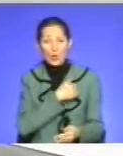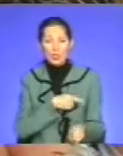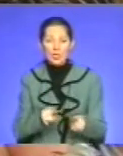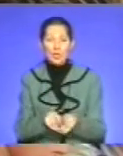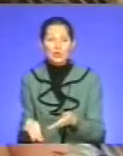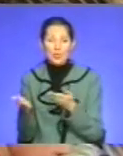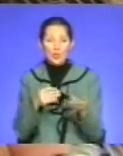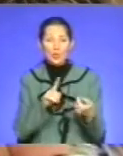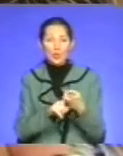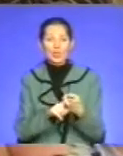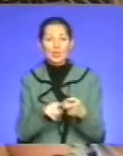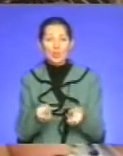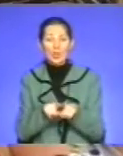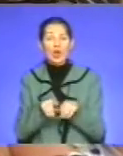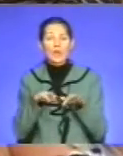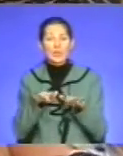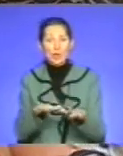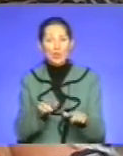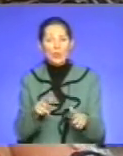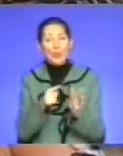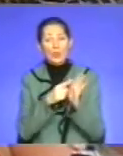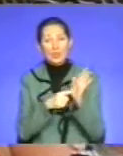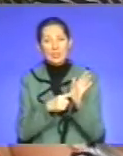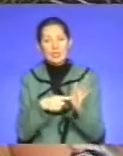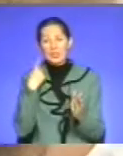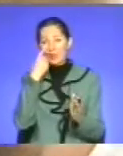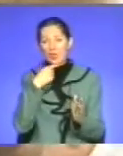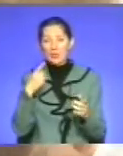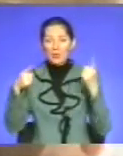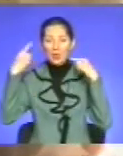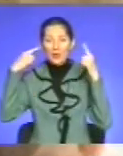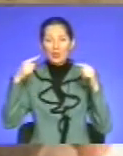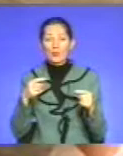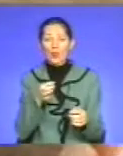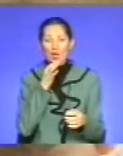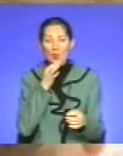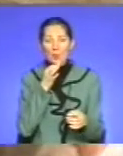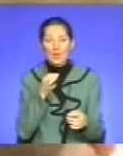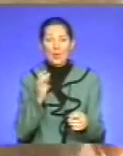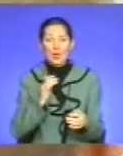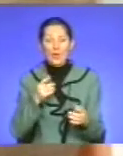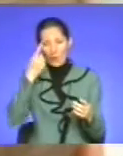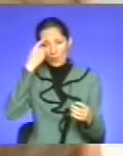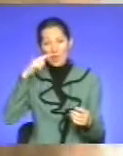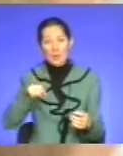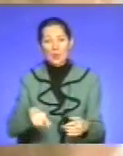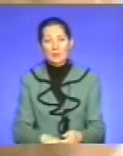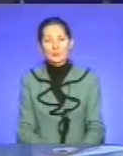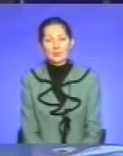запрошують долучатися до схожих заходів, щоб поділитися власними творчими захопленнями і вміннями.